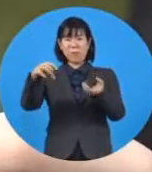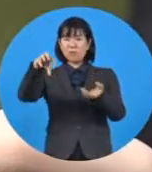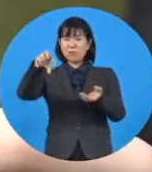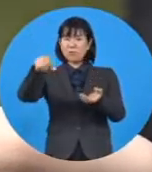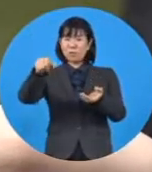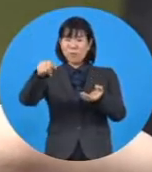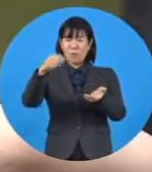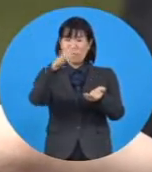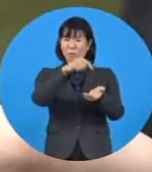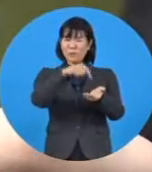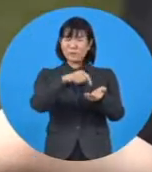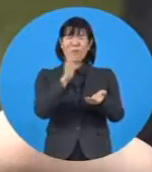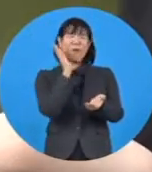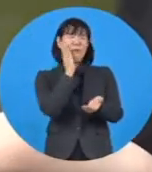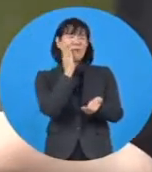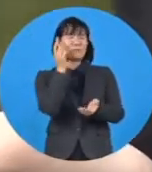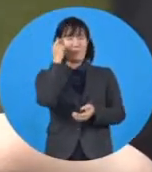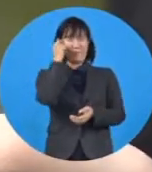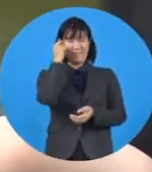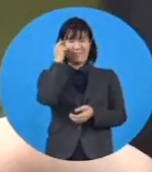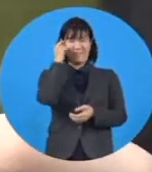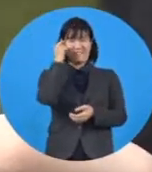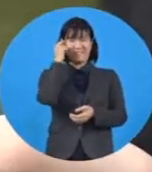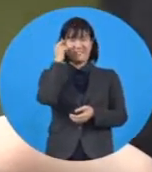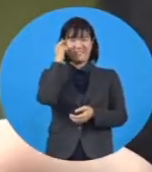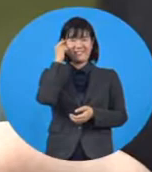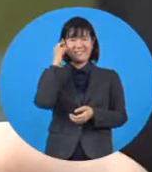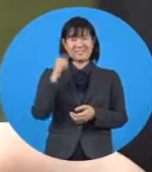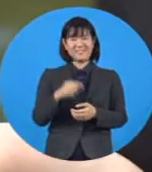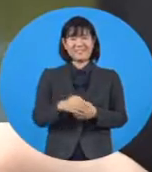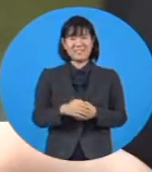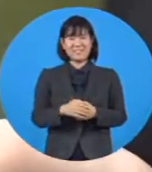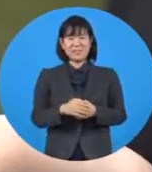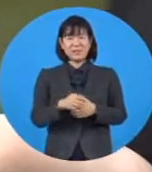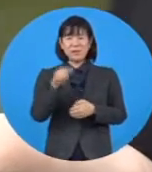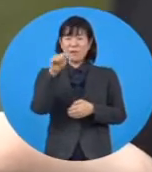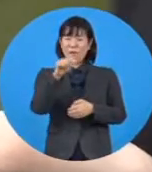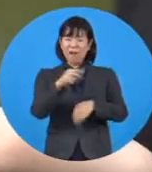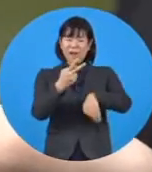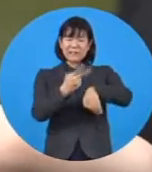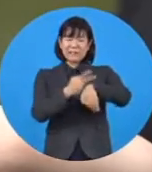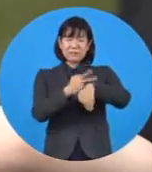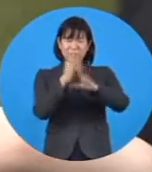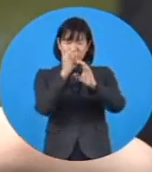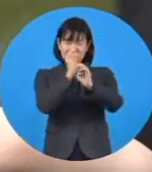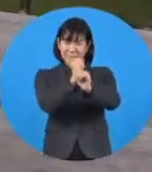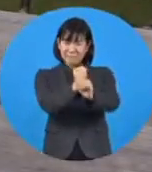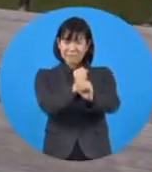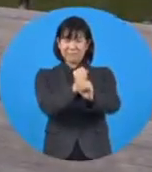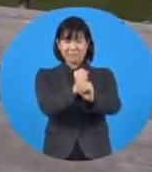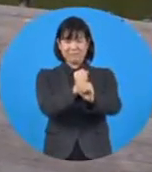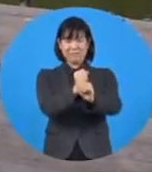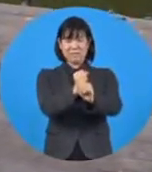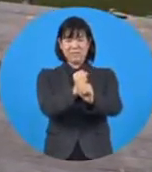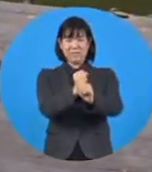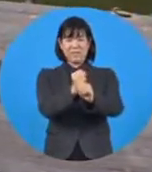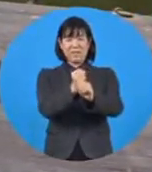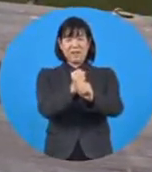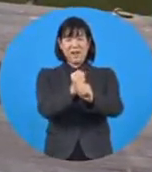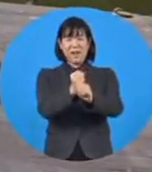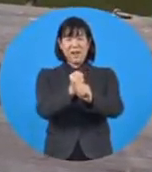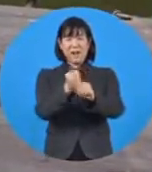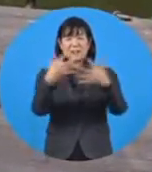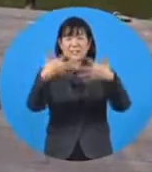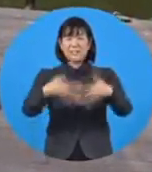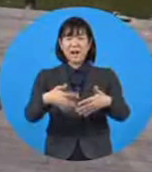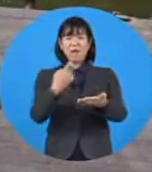あ、そうですか。本当にここに技術が結集してるんです。はい、そうです。 非常にシンプルなんですけ